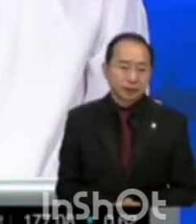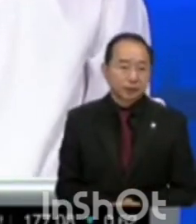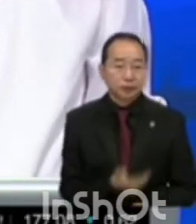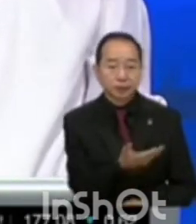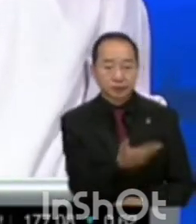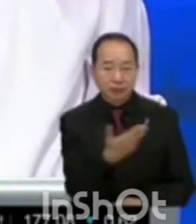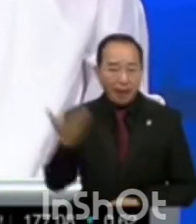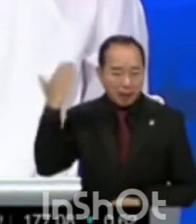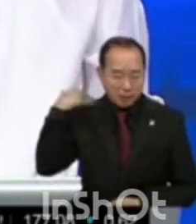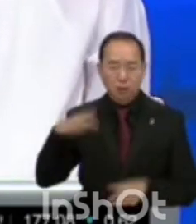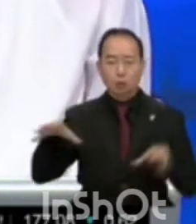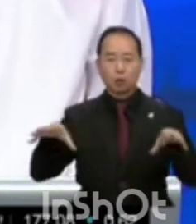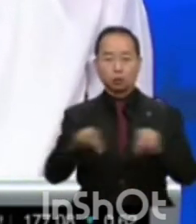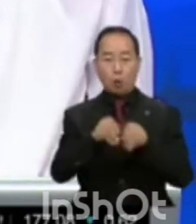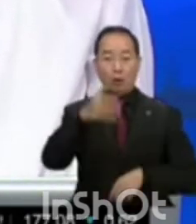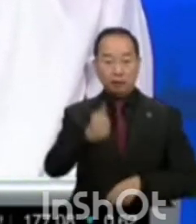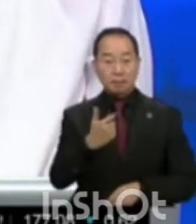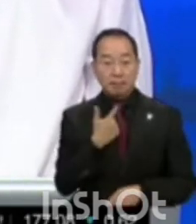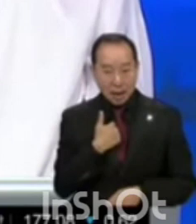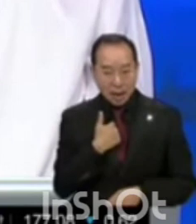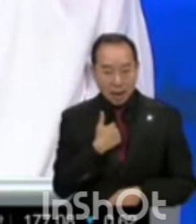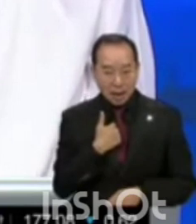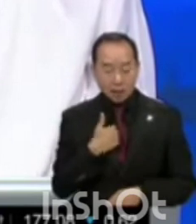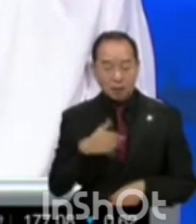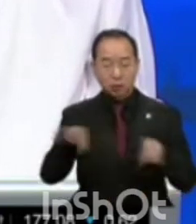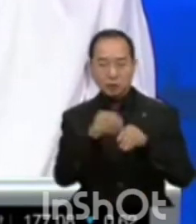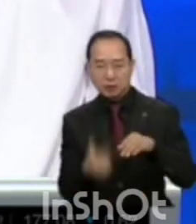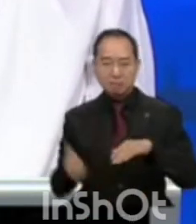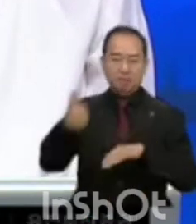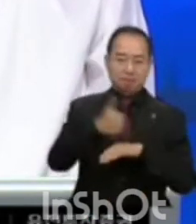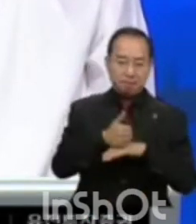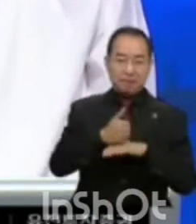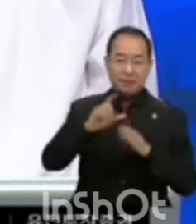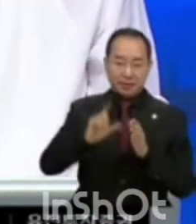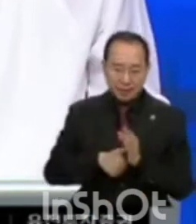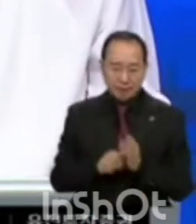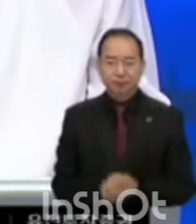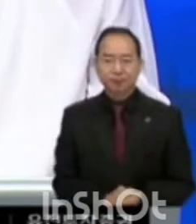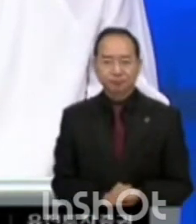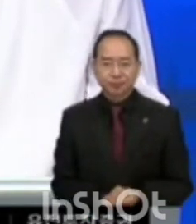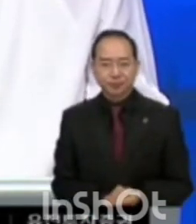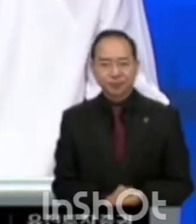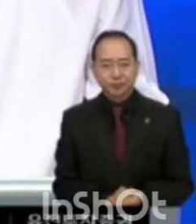책임 총리셨고 임기 초기에 주택임대사업자 제도를 도입해가지고